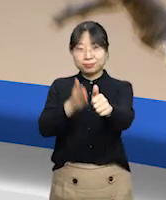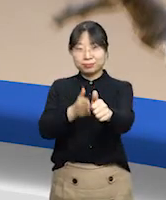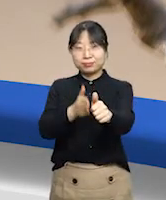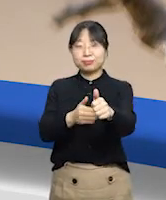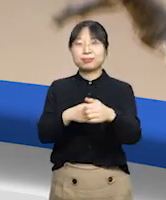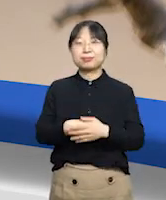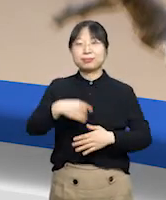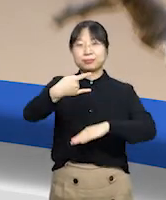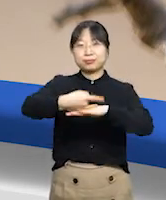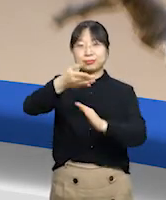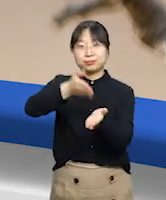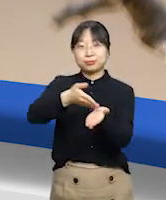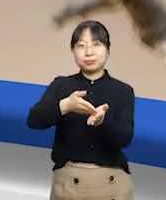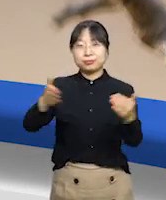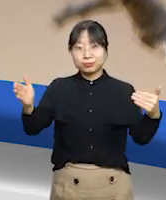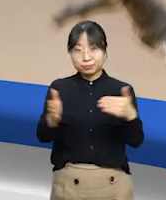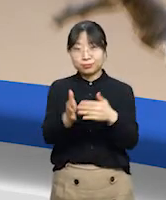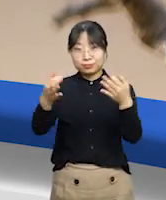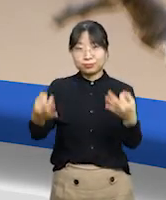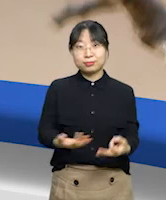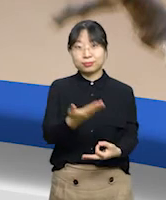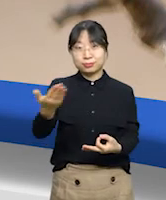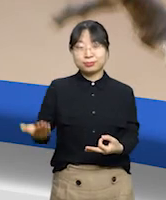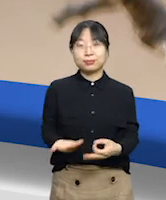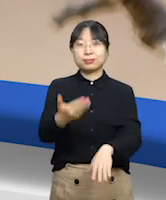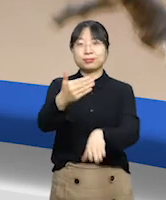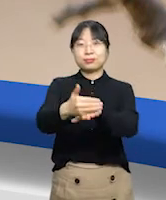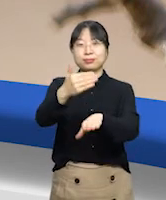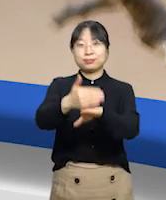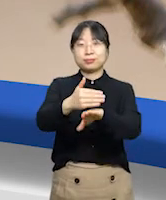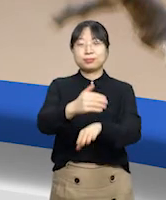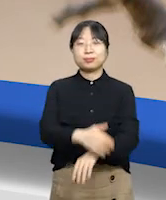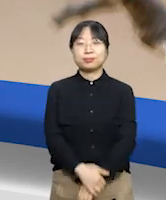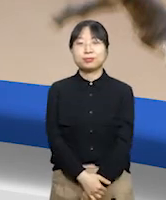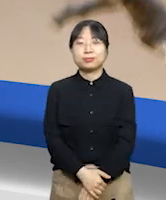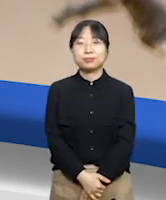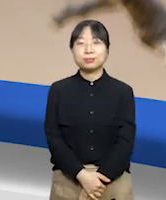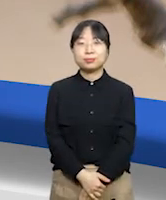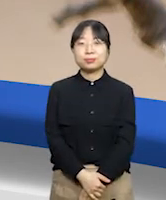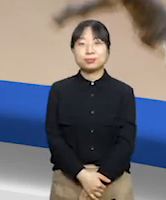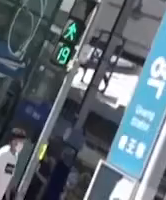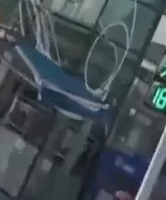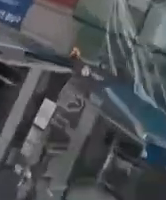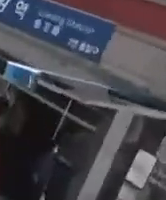의왕시정 뉴스 오늘 순서 마치겠습니다. 시청해 주신 여러분 고맙습니다.